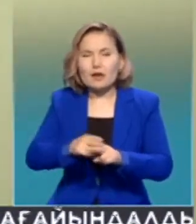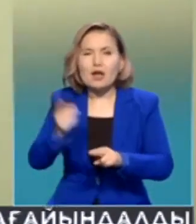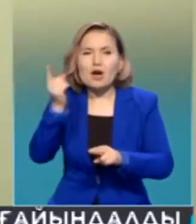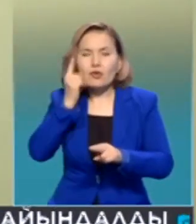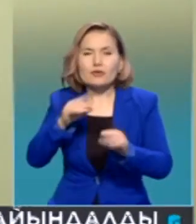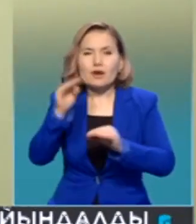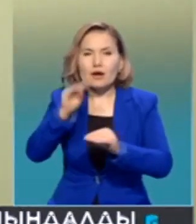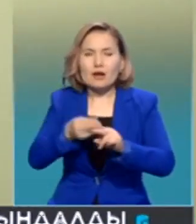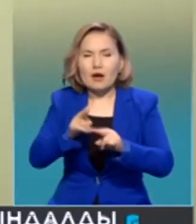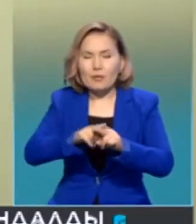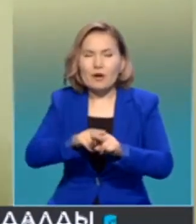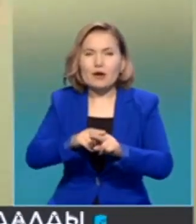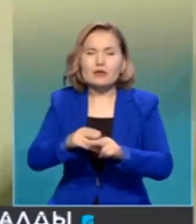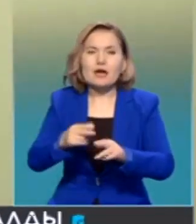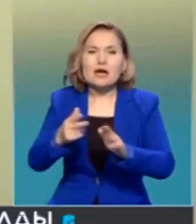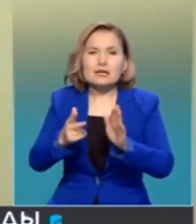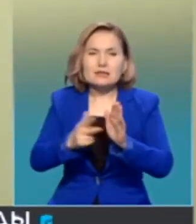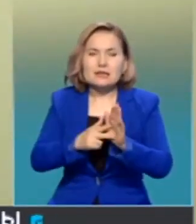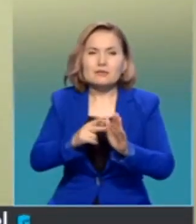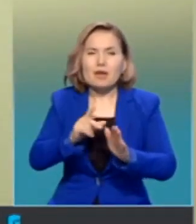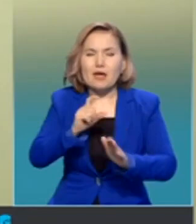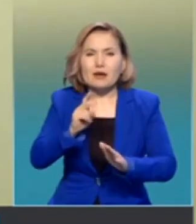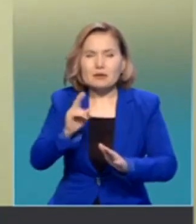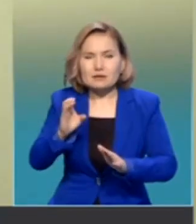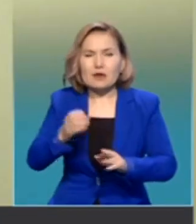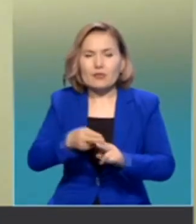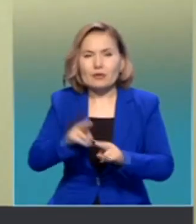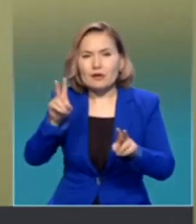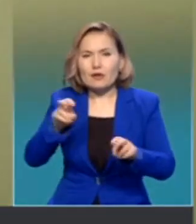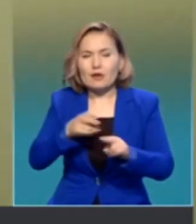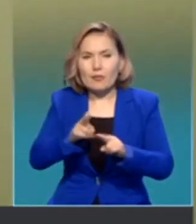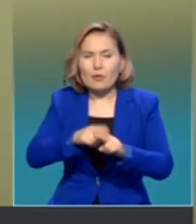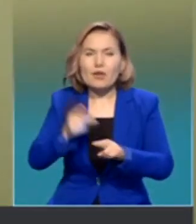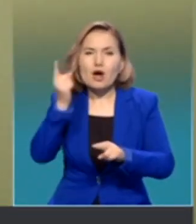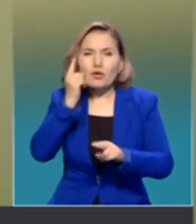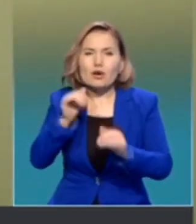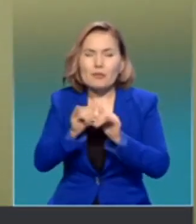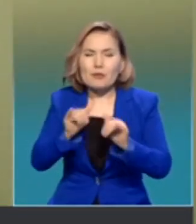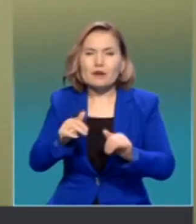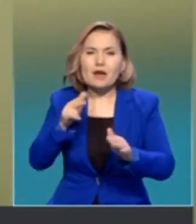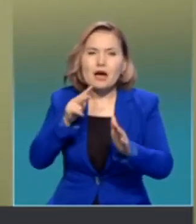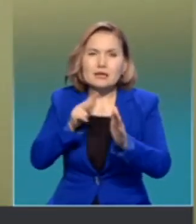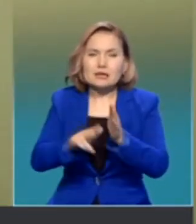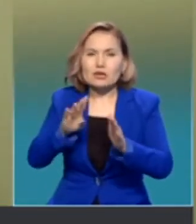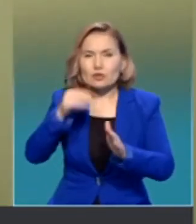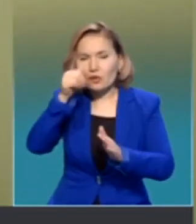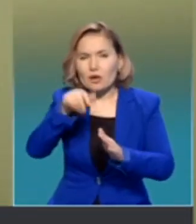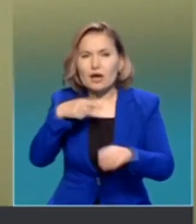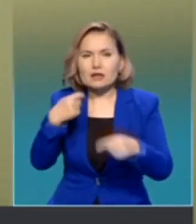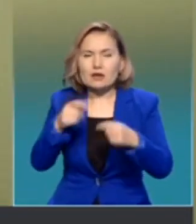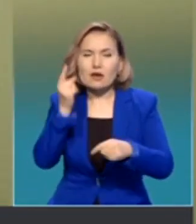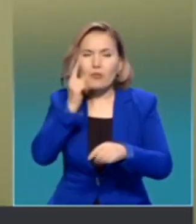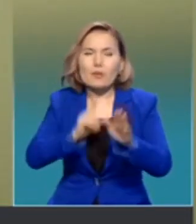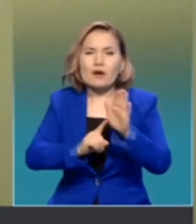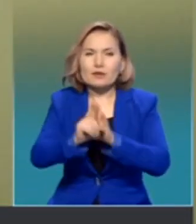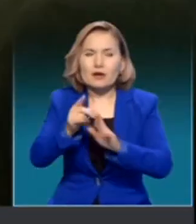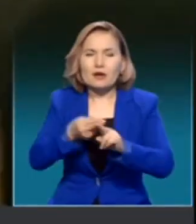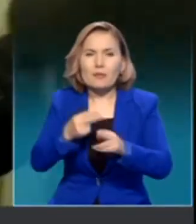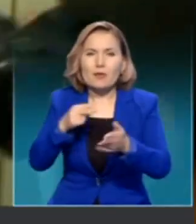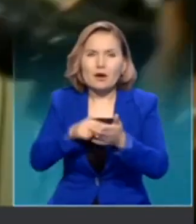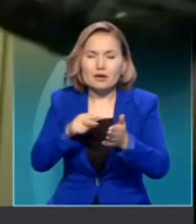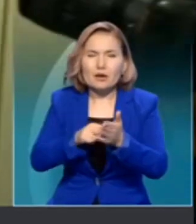шыққан Моторола Дайнатек 8000X телефоны болатын. Құрылғы бірнеше мәрте жетілдіріліп, 1984 жылы сатылымға шықты. Алғашқы